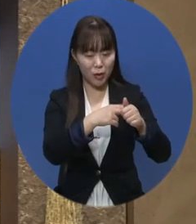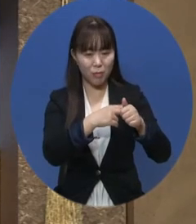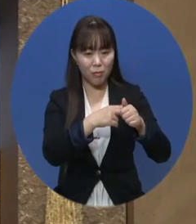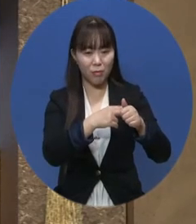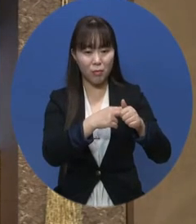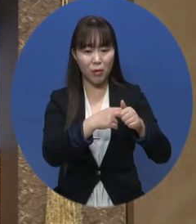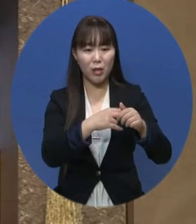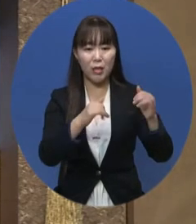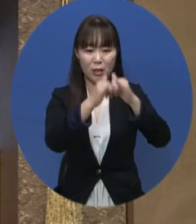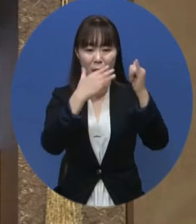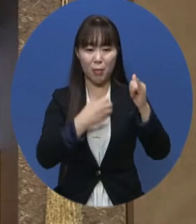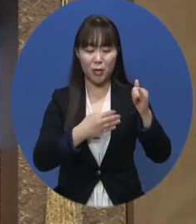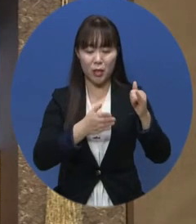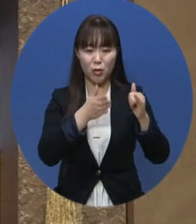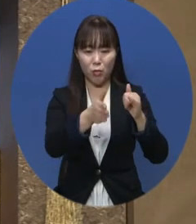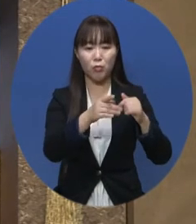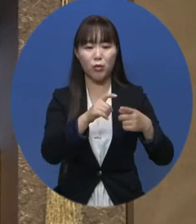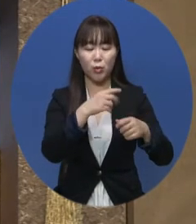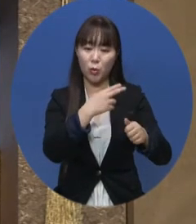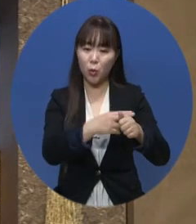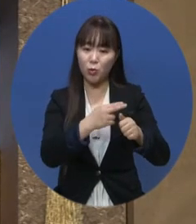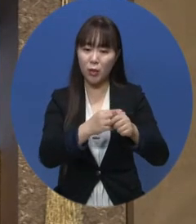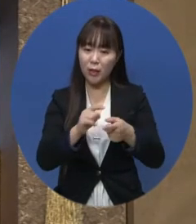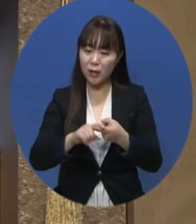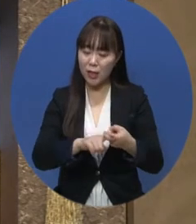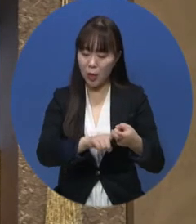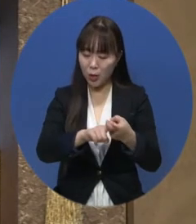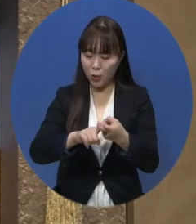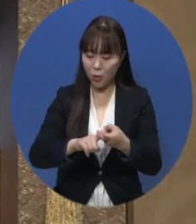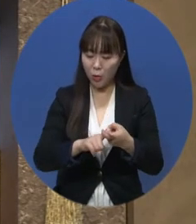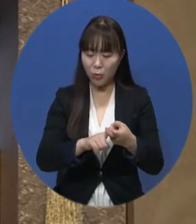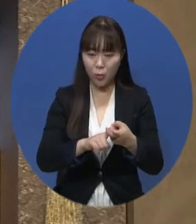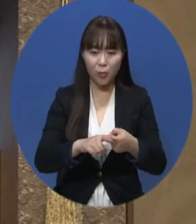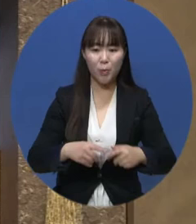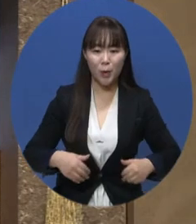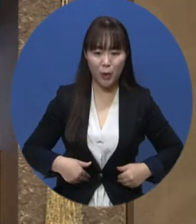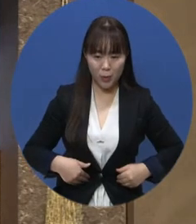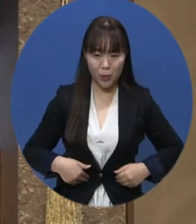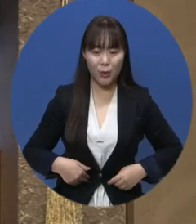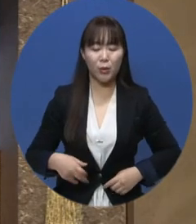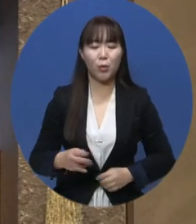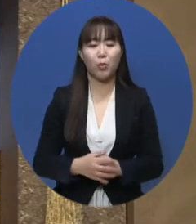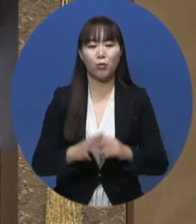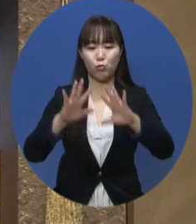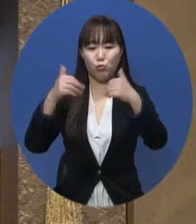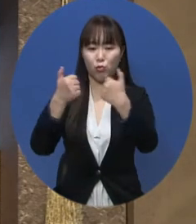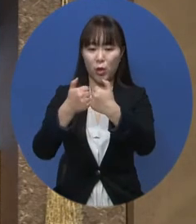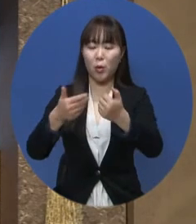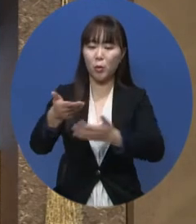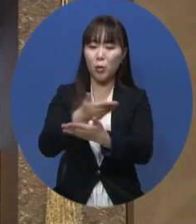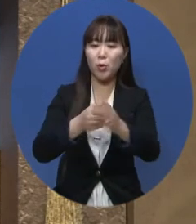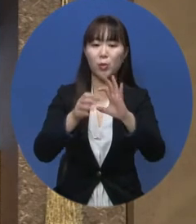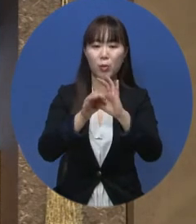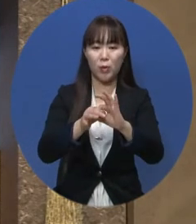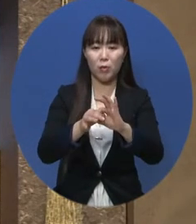사회복지 전문 교수들과의 그런 네트워크도 활성을 하고 또 국회와의 교류를